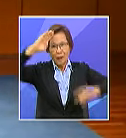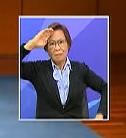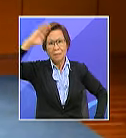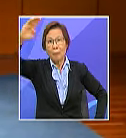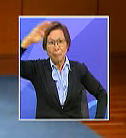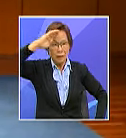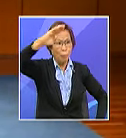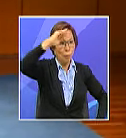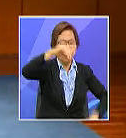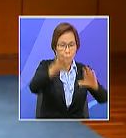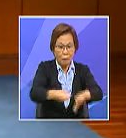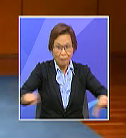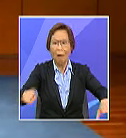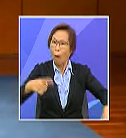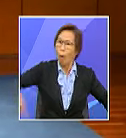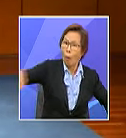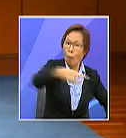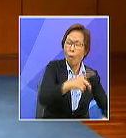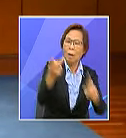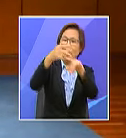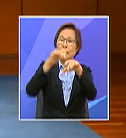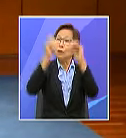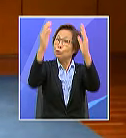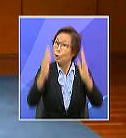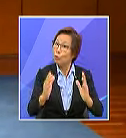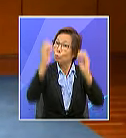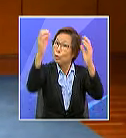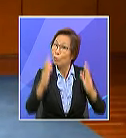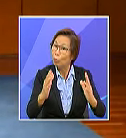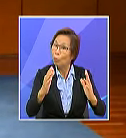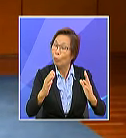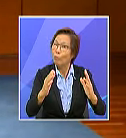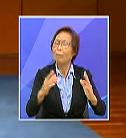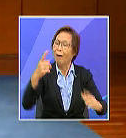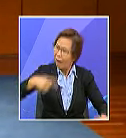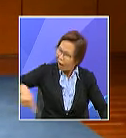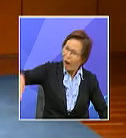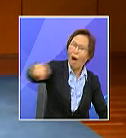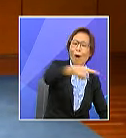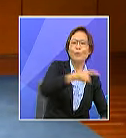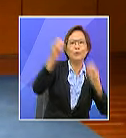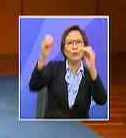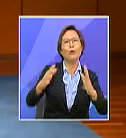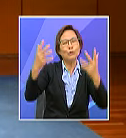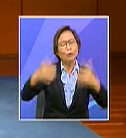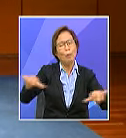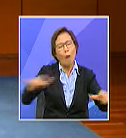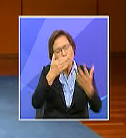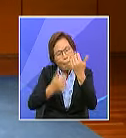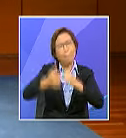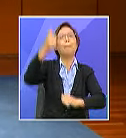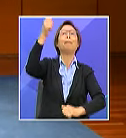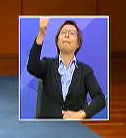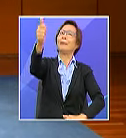lihat kepada guru-guru Hai Honda telah melakukan yang